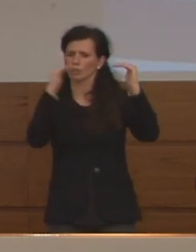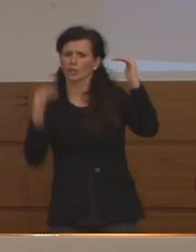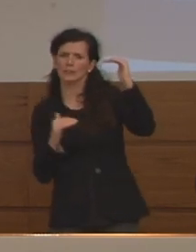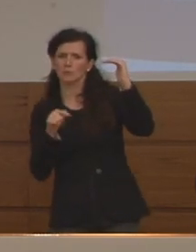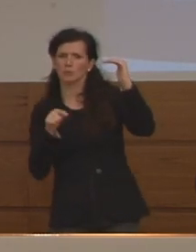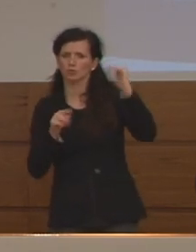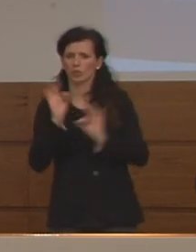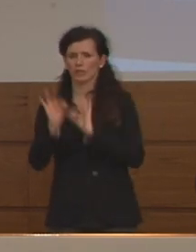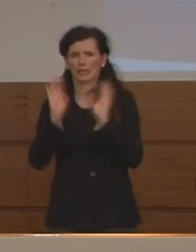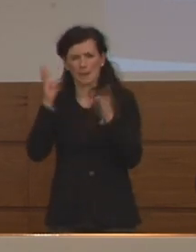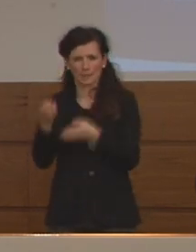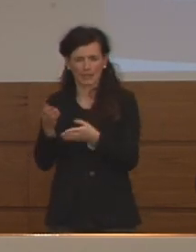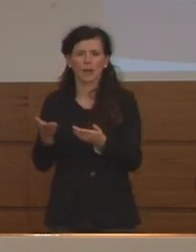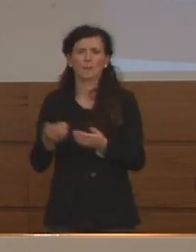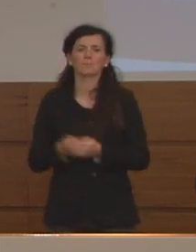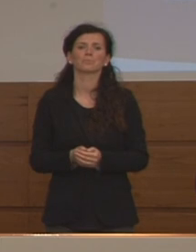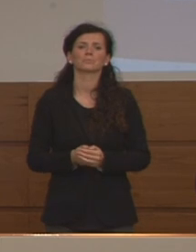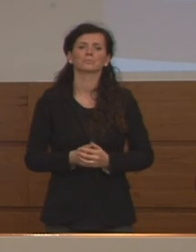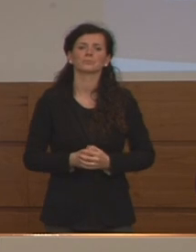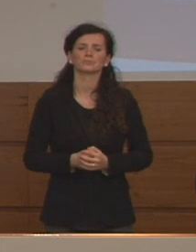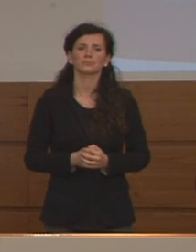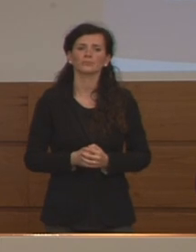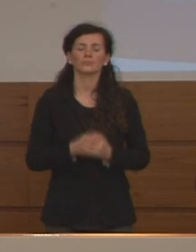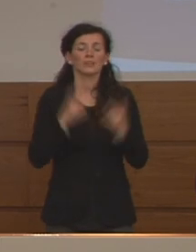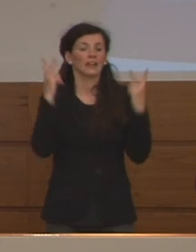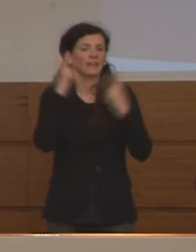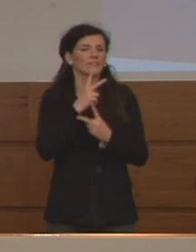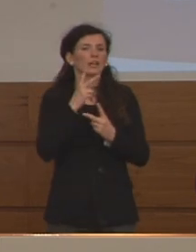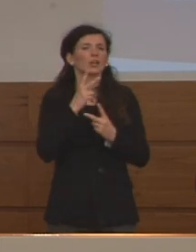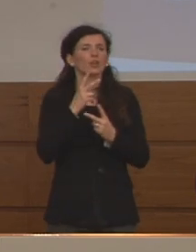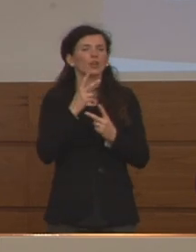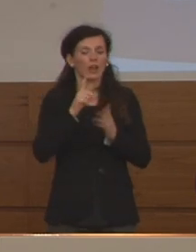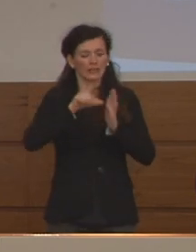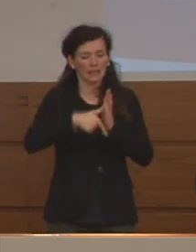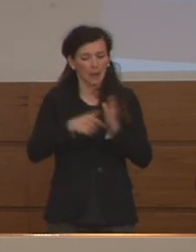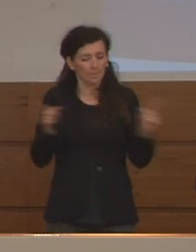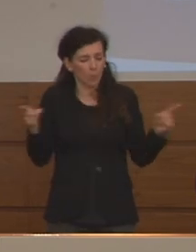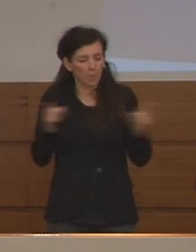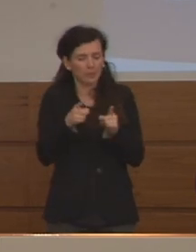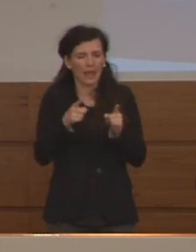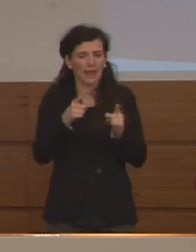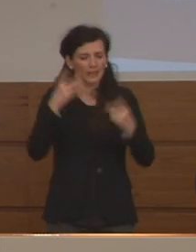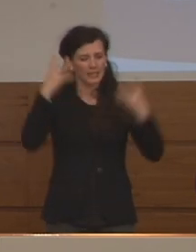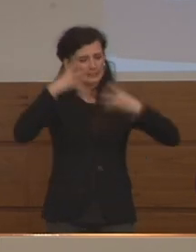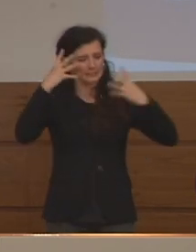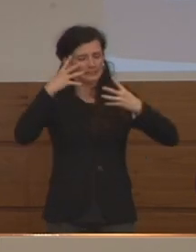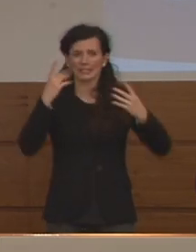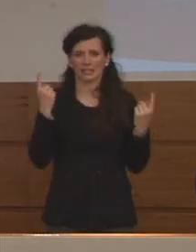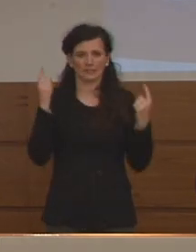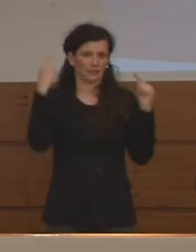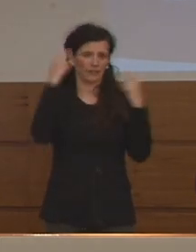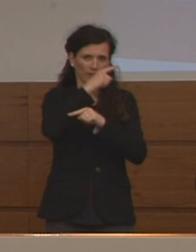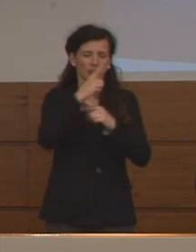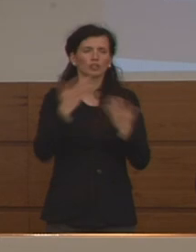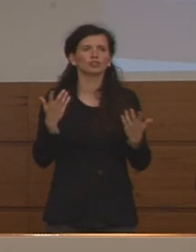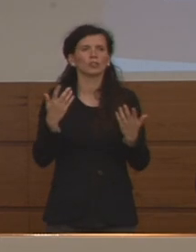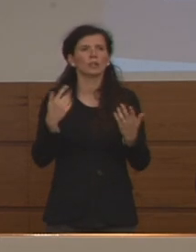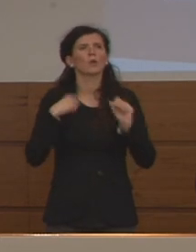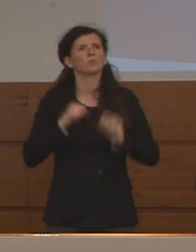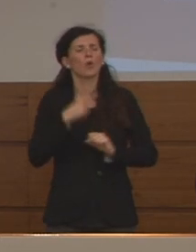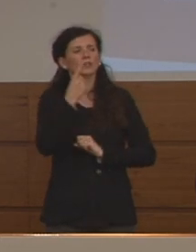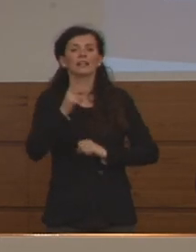molto difficile ragionare sempre su termini brevi quello che le posso dire che una valutazione a medio termine che